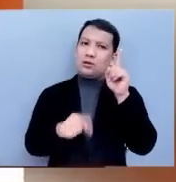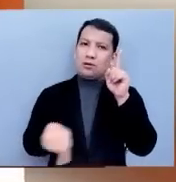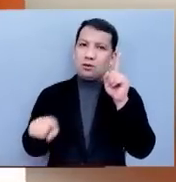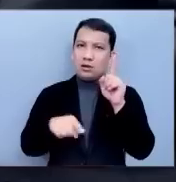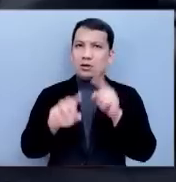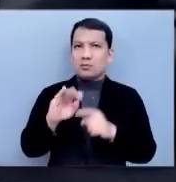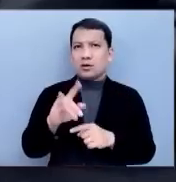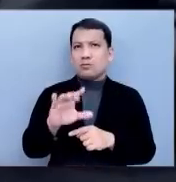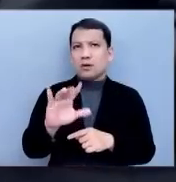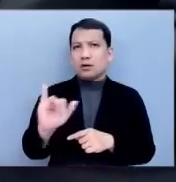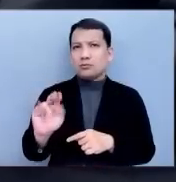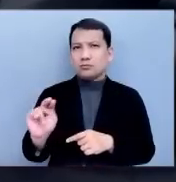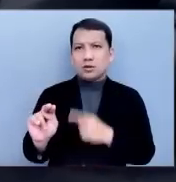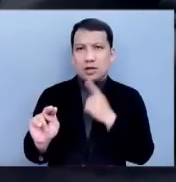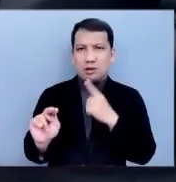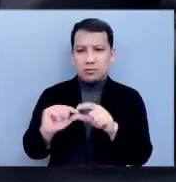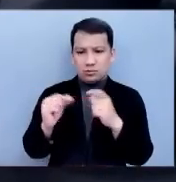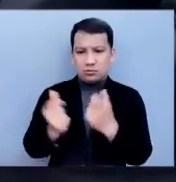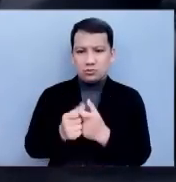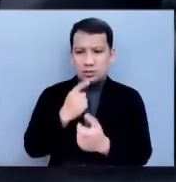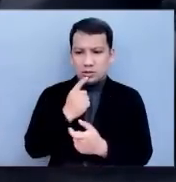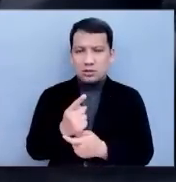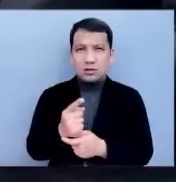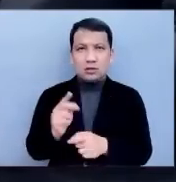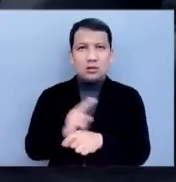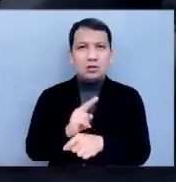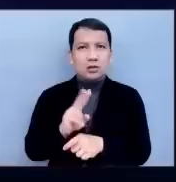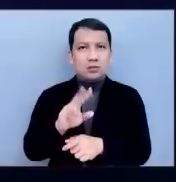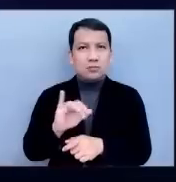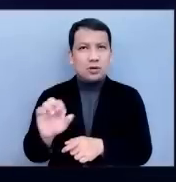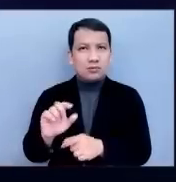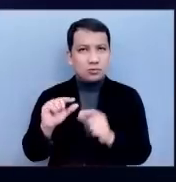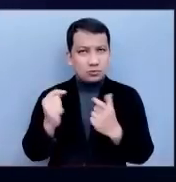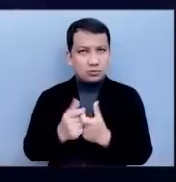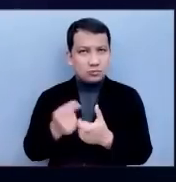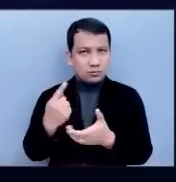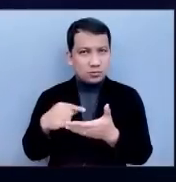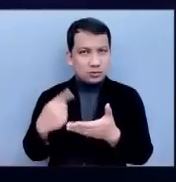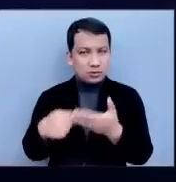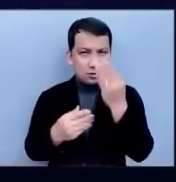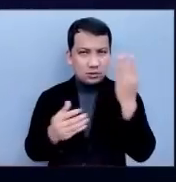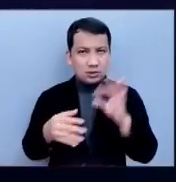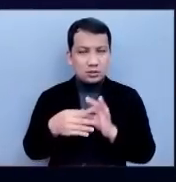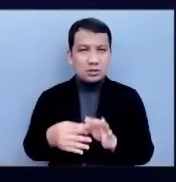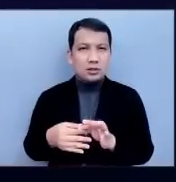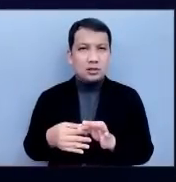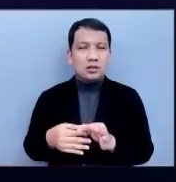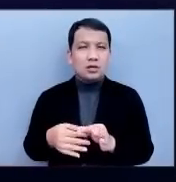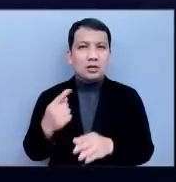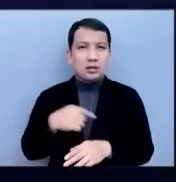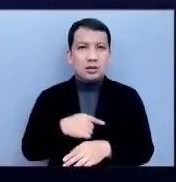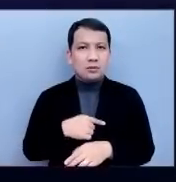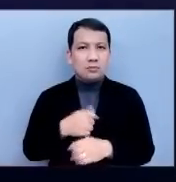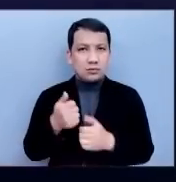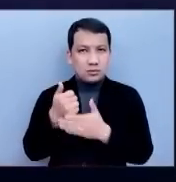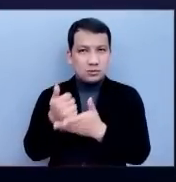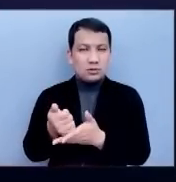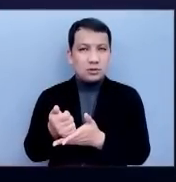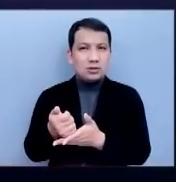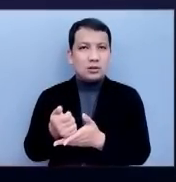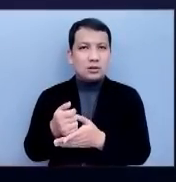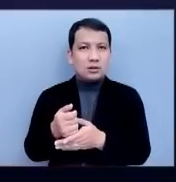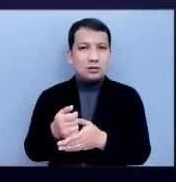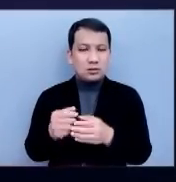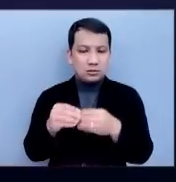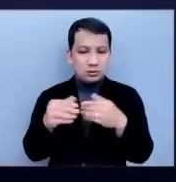Block yan na parang sa kanila, teka muna, sa Viber group lang kayo nag-usap para i-correct yung error na yan. Pero to the rescue naman dyan, pinagtanggol ni Senate